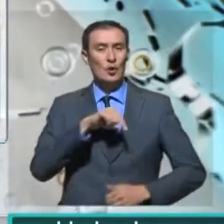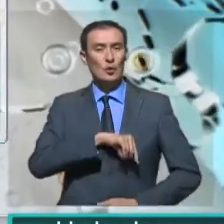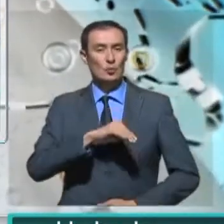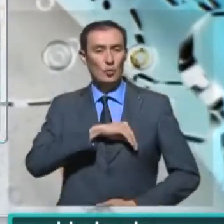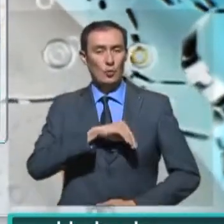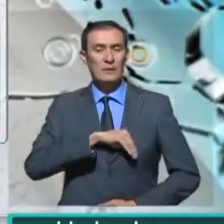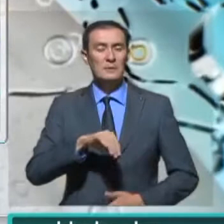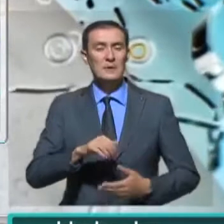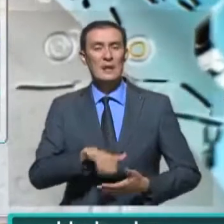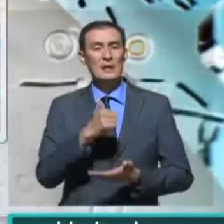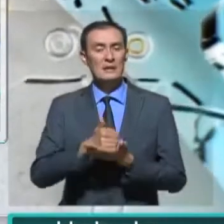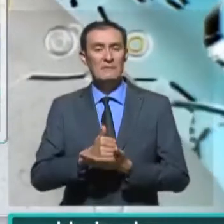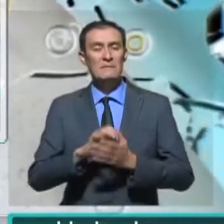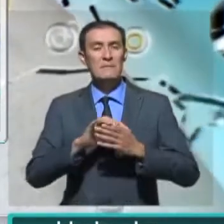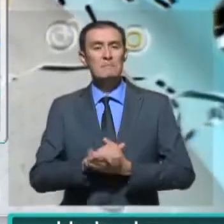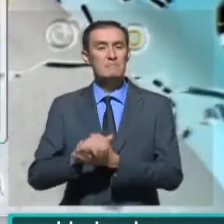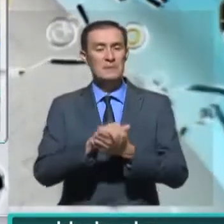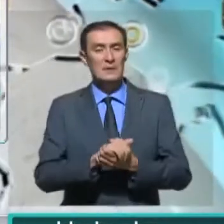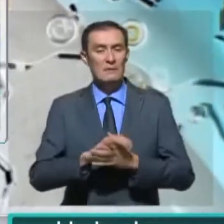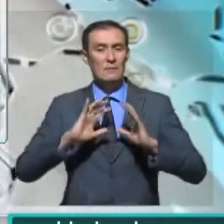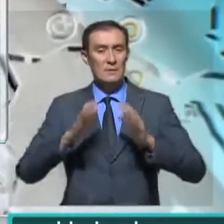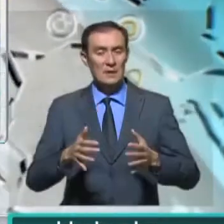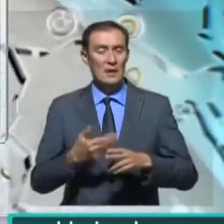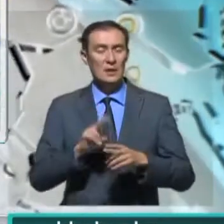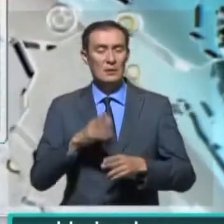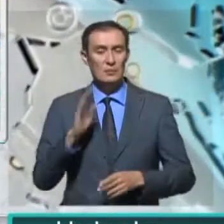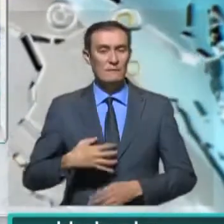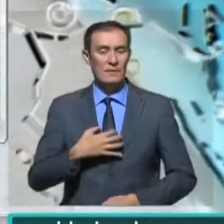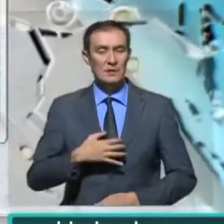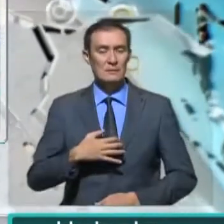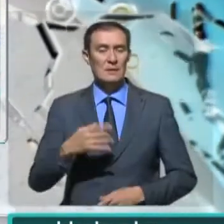духовными лидерами мира во всем мире станет ключевым месседжем предстоящего съезда.